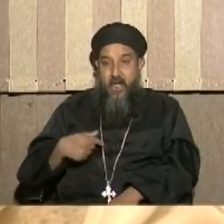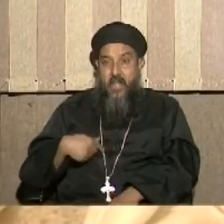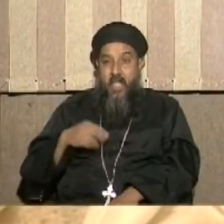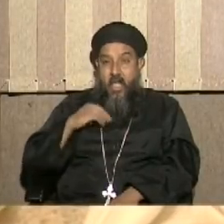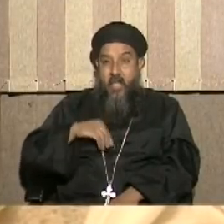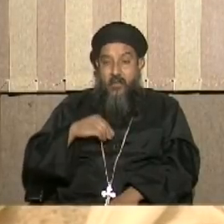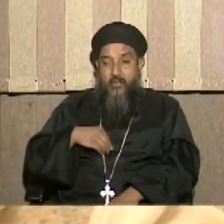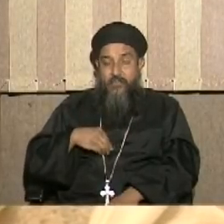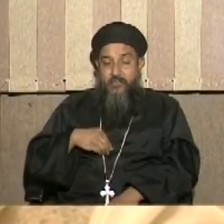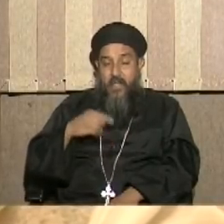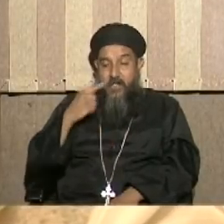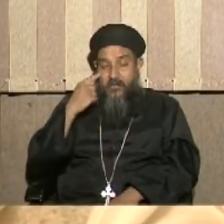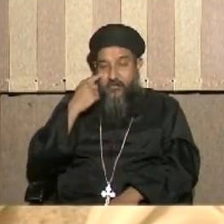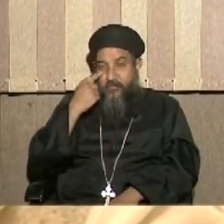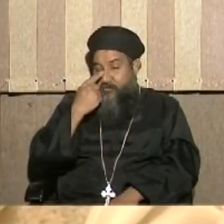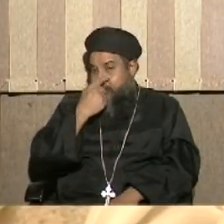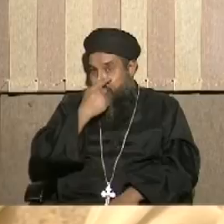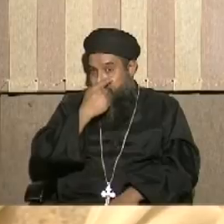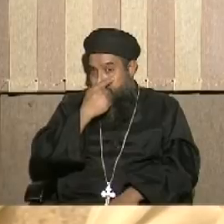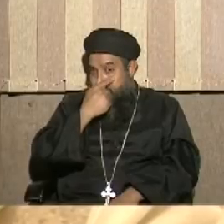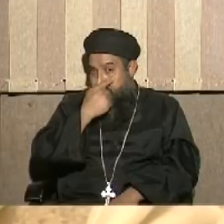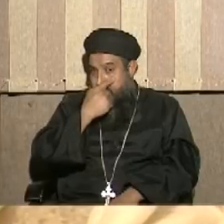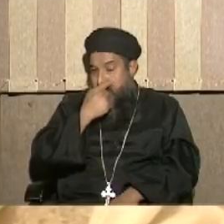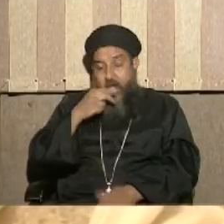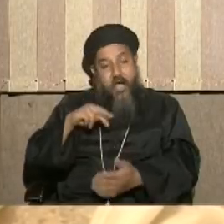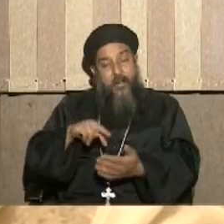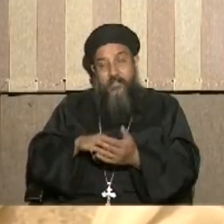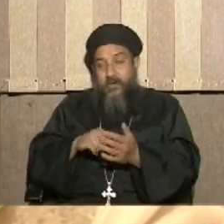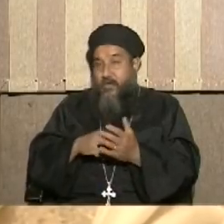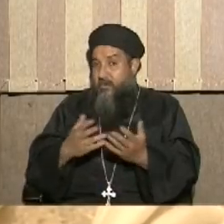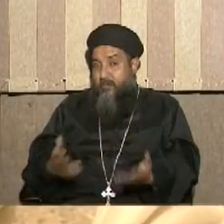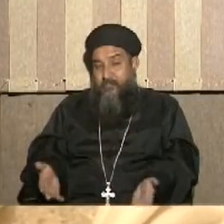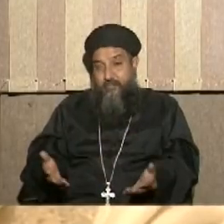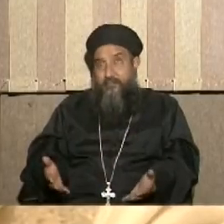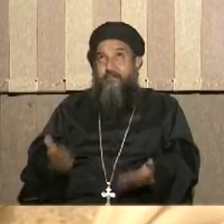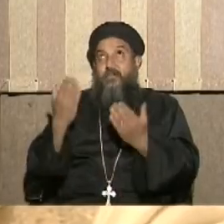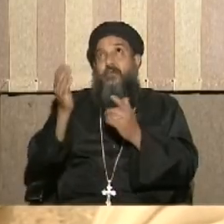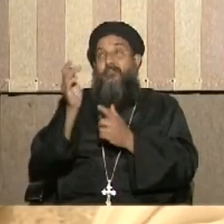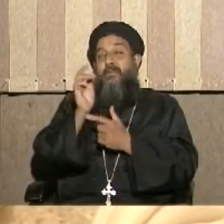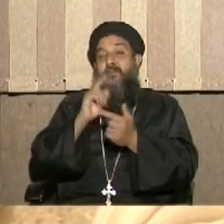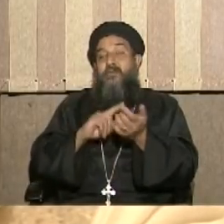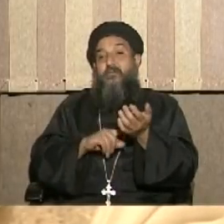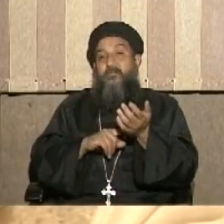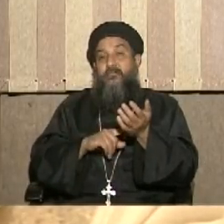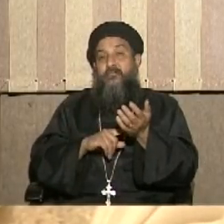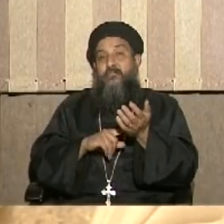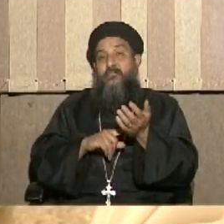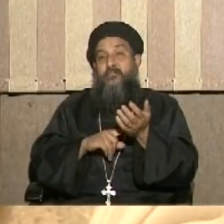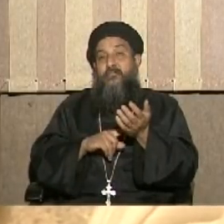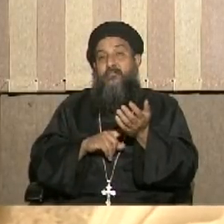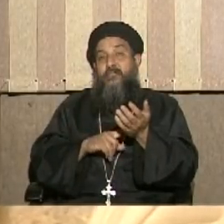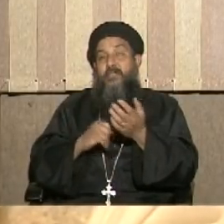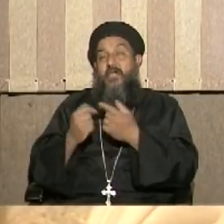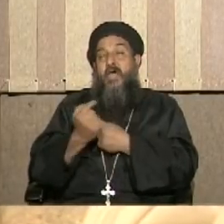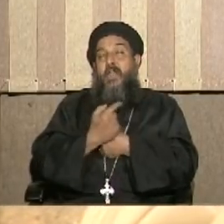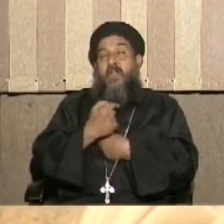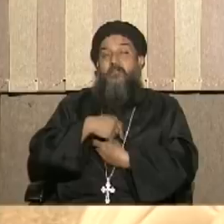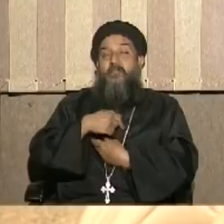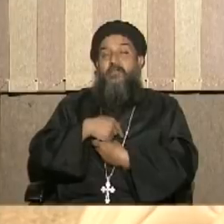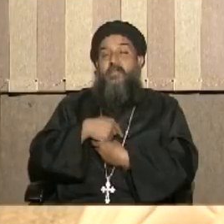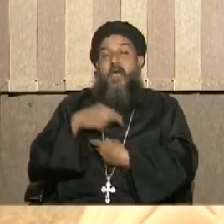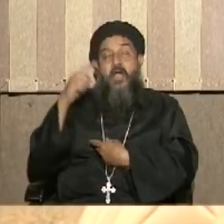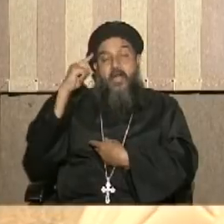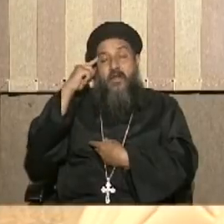وأنا نفسي أعرف إيه حلهم. رب يسوع المسيح ارشدني يا